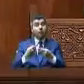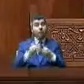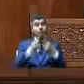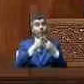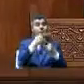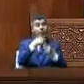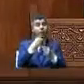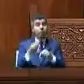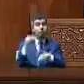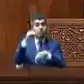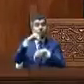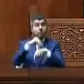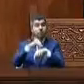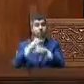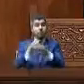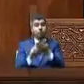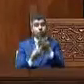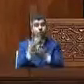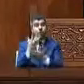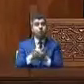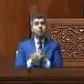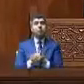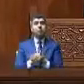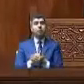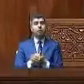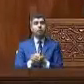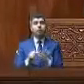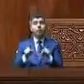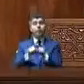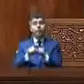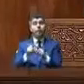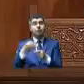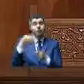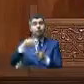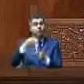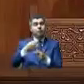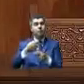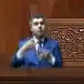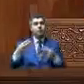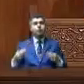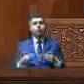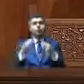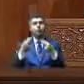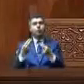إلى الرفع من القيمة المضافة لمنتوجاتنا وتنويع الأسواق الخارجية.